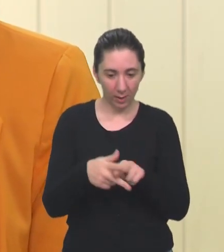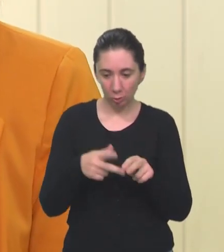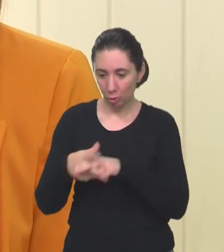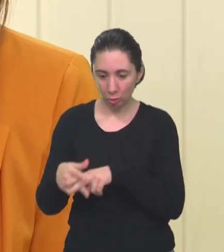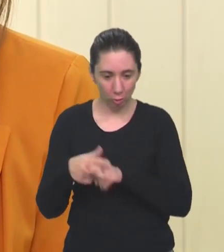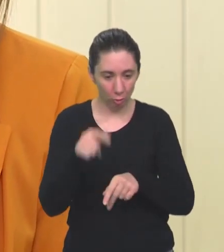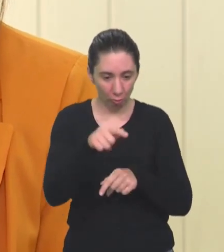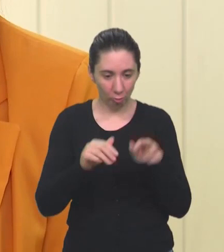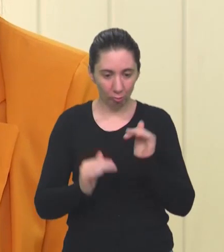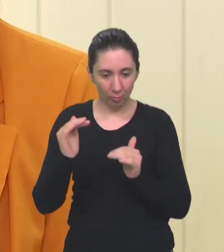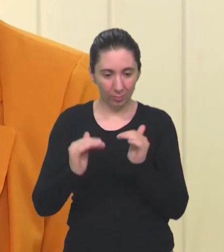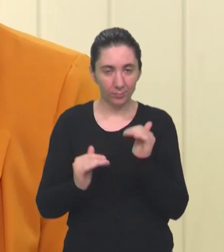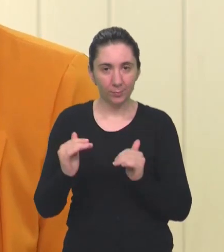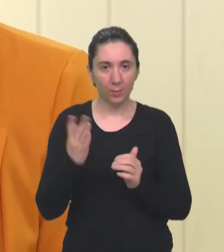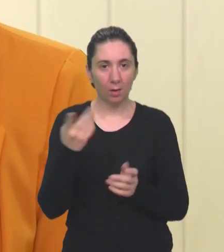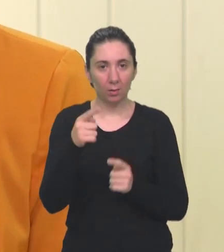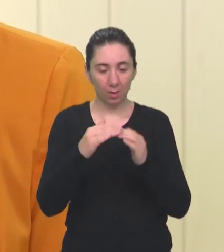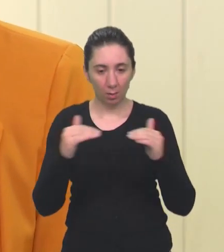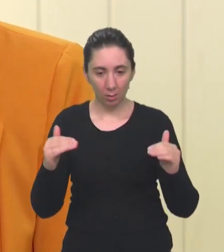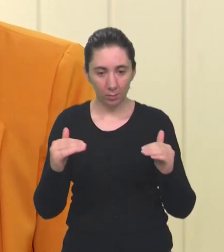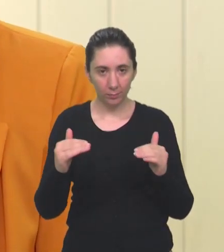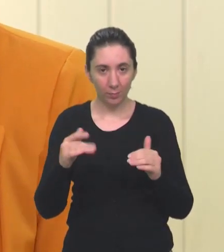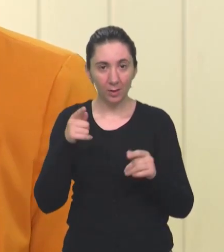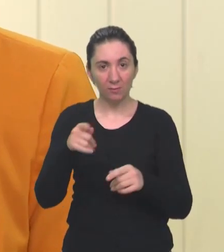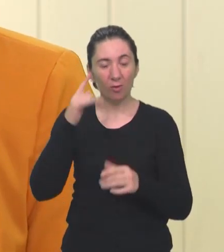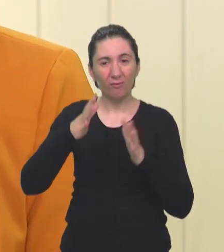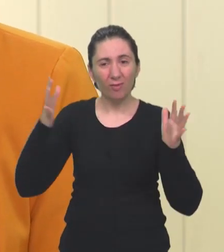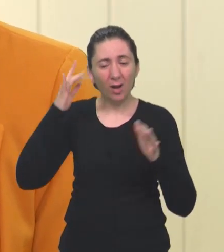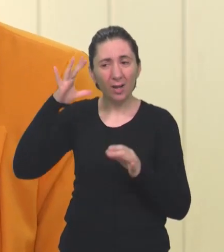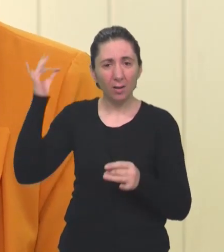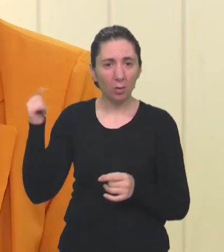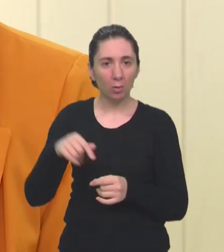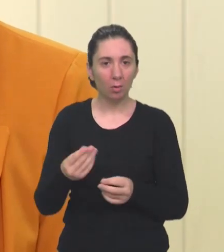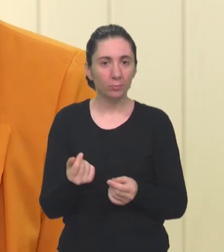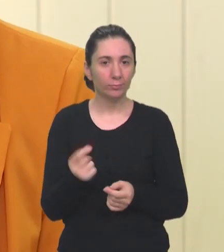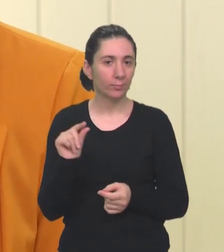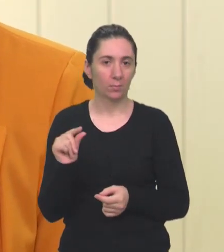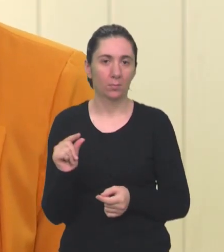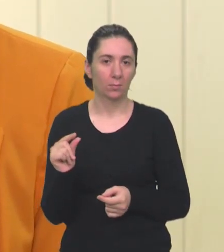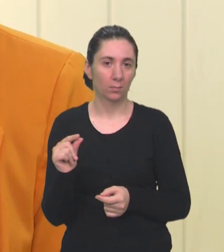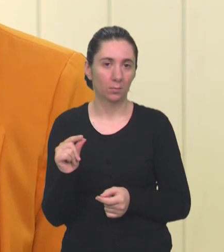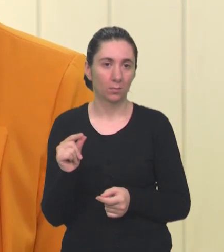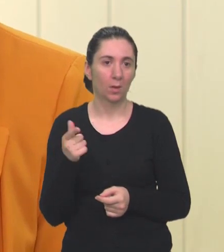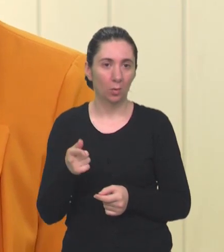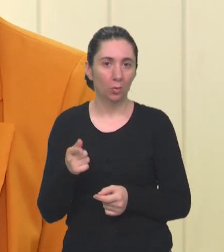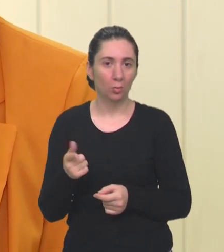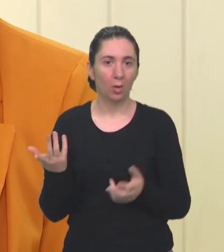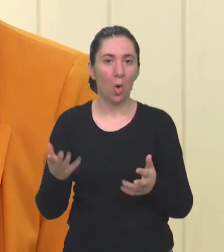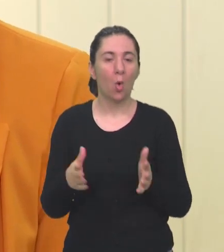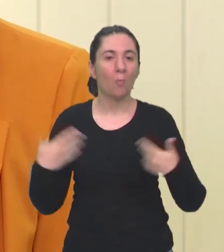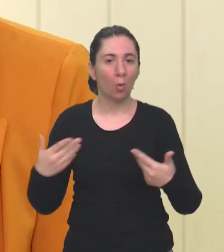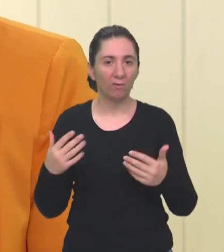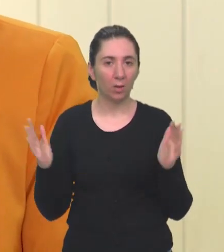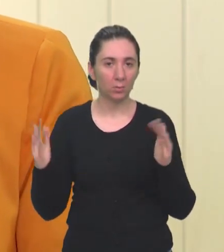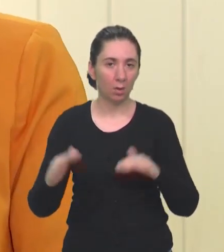ovdje, seži ondje i onda kad to podvučiš na kraju iz neke tvoje velike ideje dođe nešto sitno, onda tu je malo motivacija ti